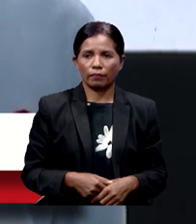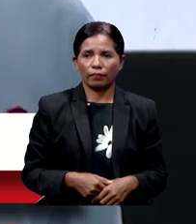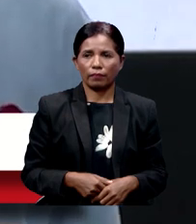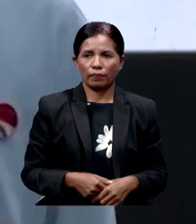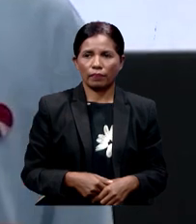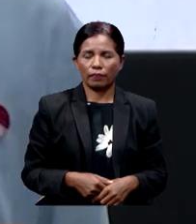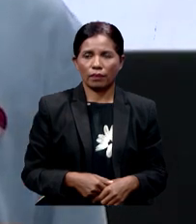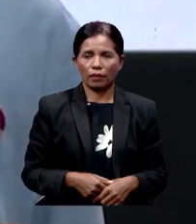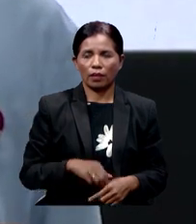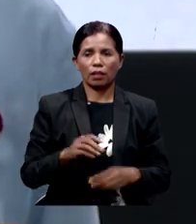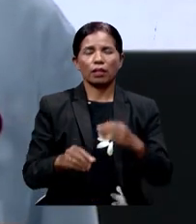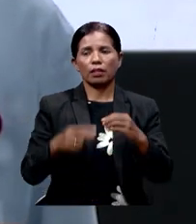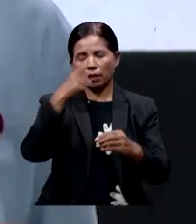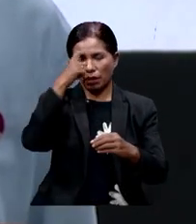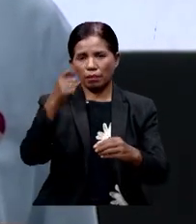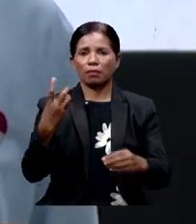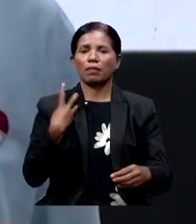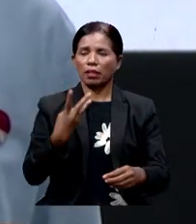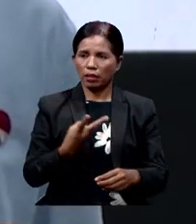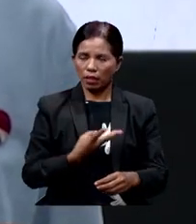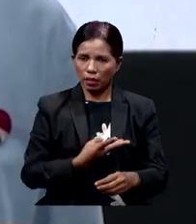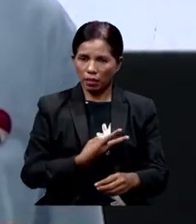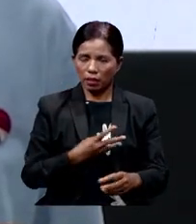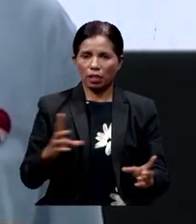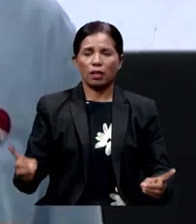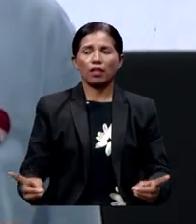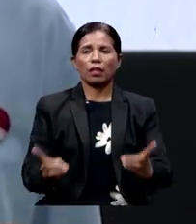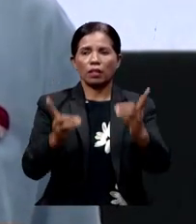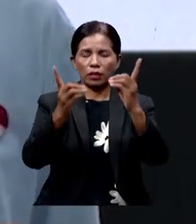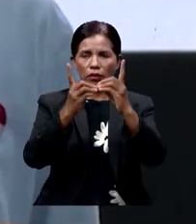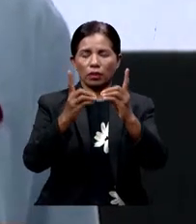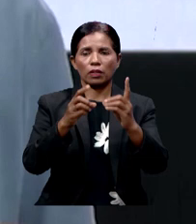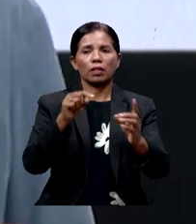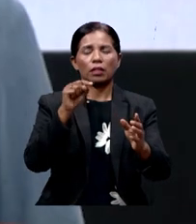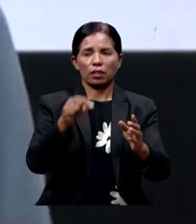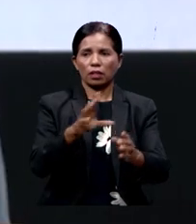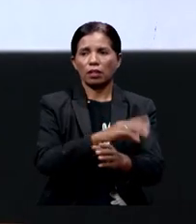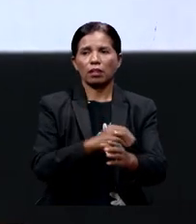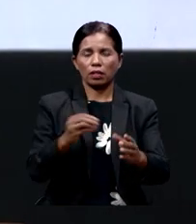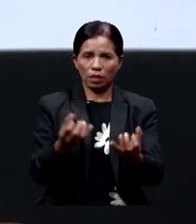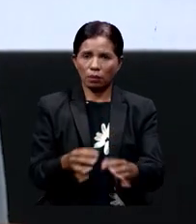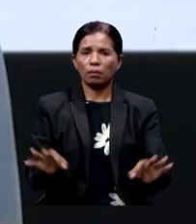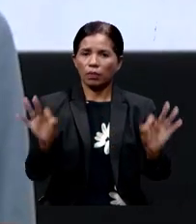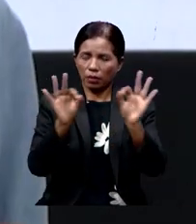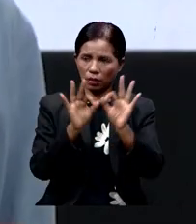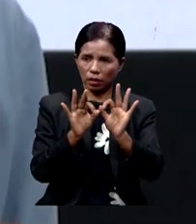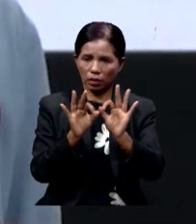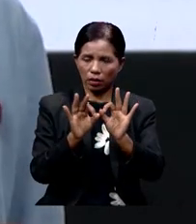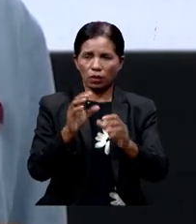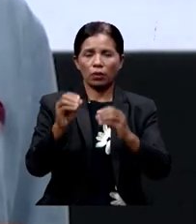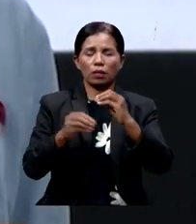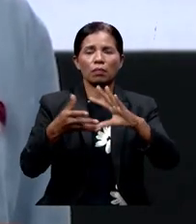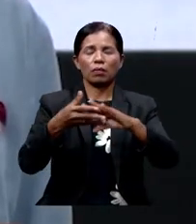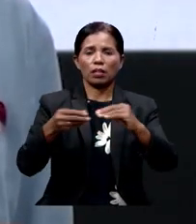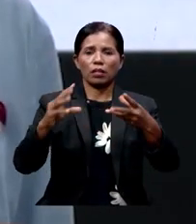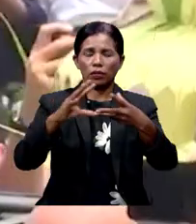Karena kita menghadapi titik yang sangat penting dalam sejarah